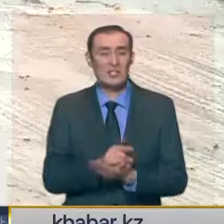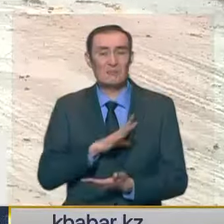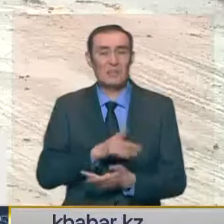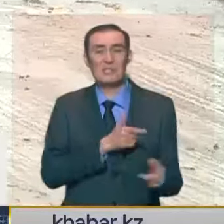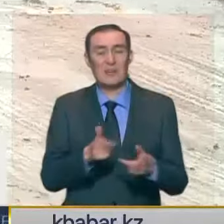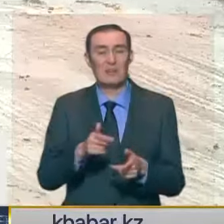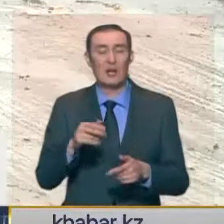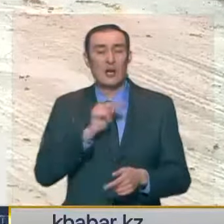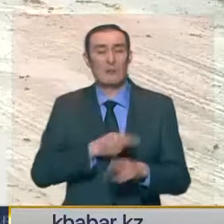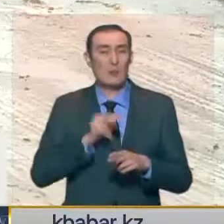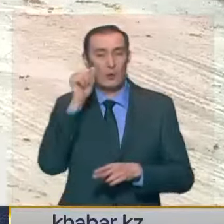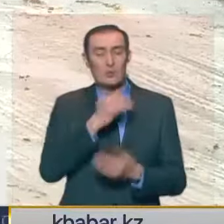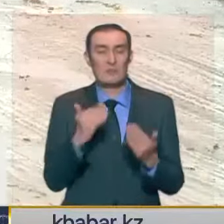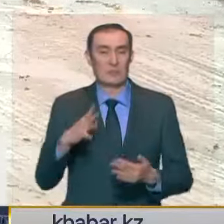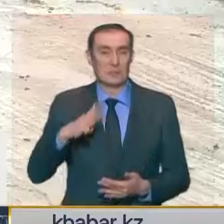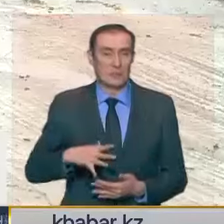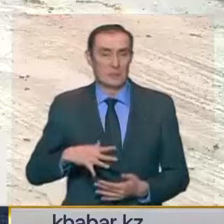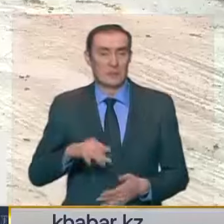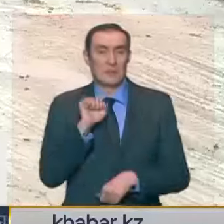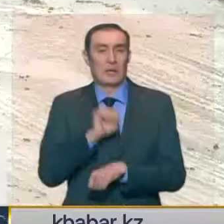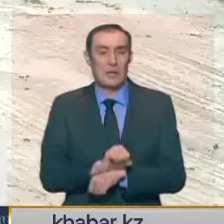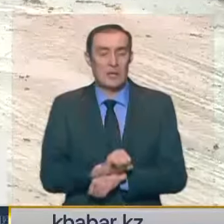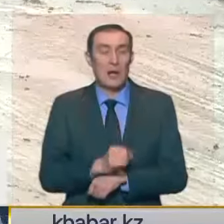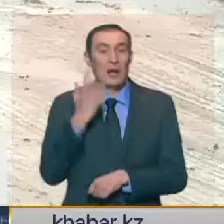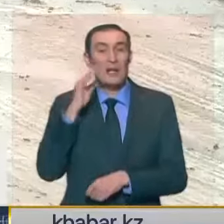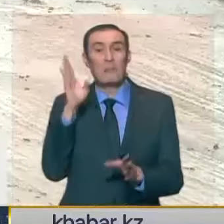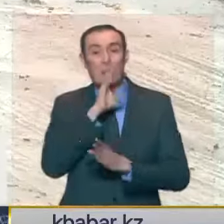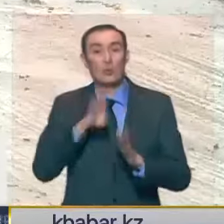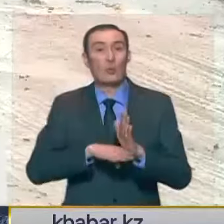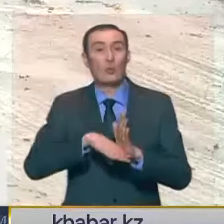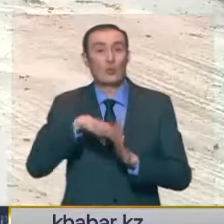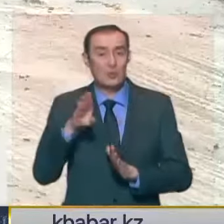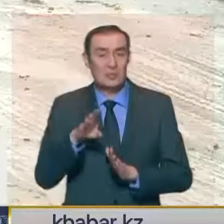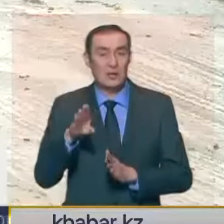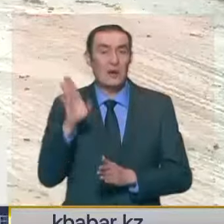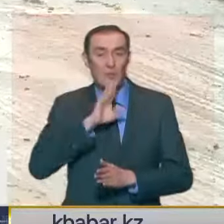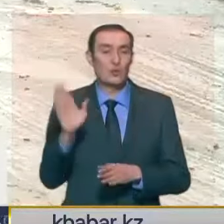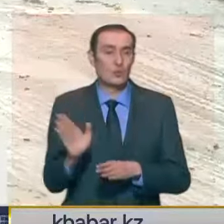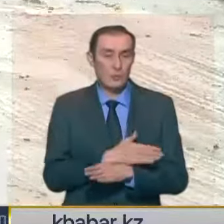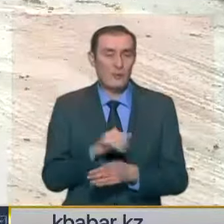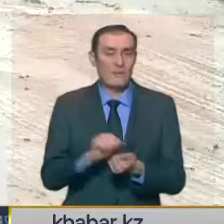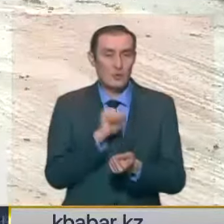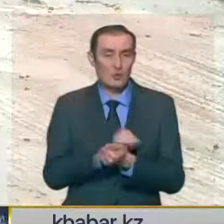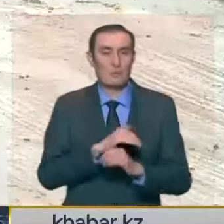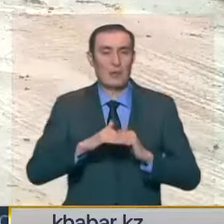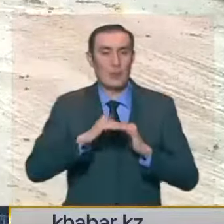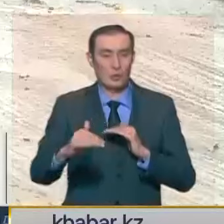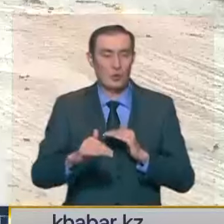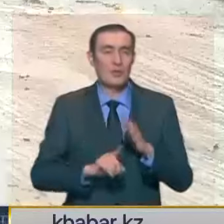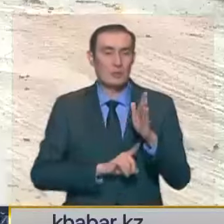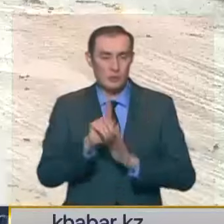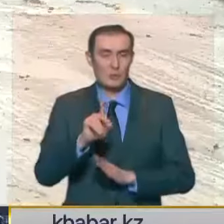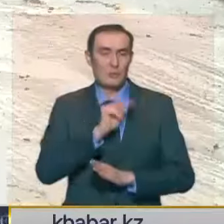сдать работу в этом году теперь вынуждены стоять как только Погода прояснится отча Воду высушим дорожное полотно и